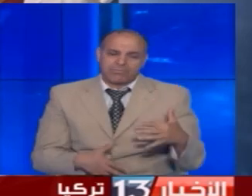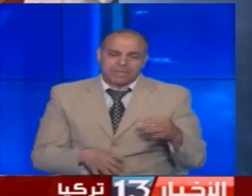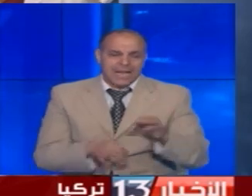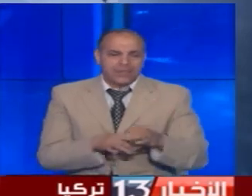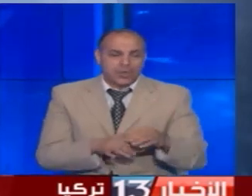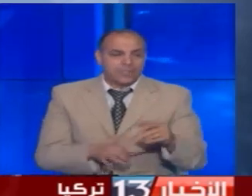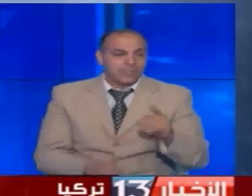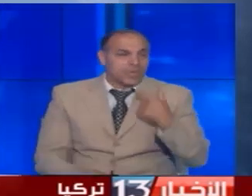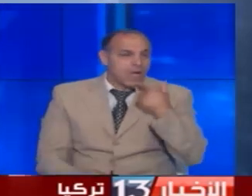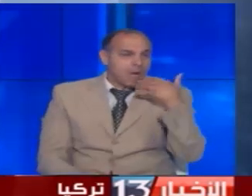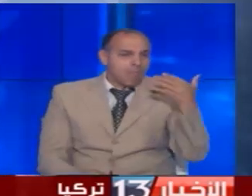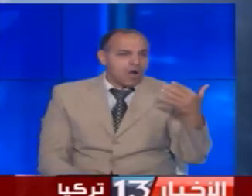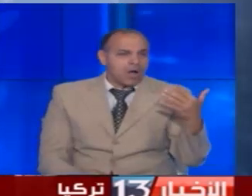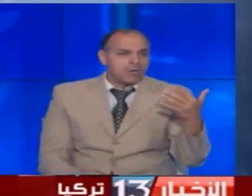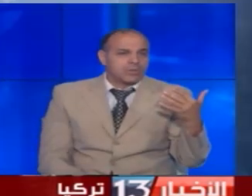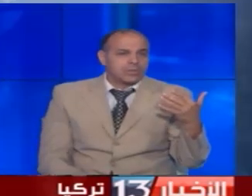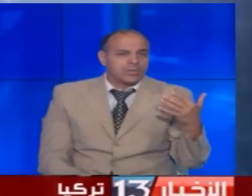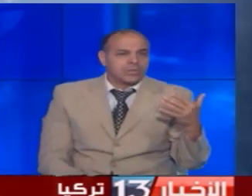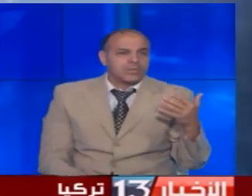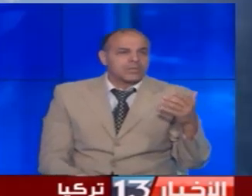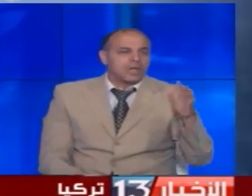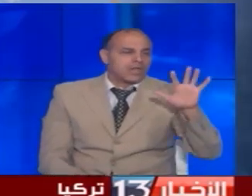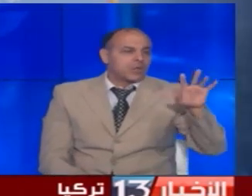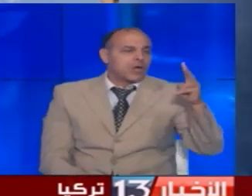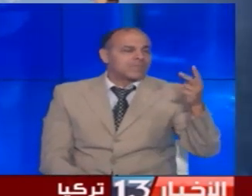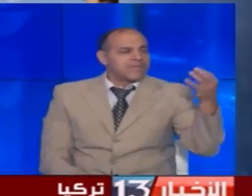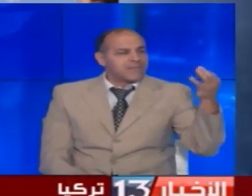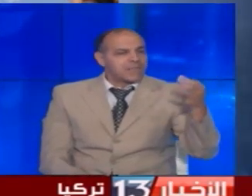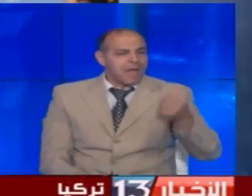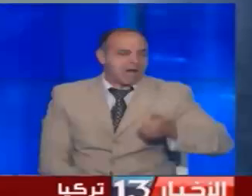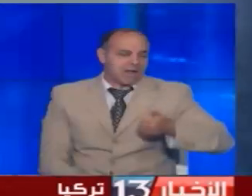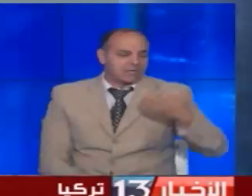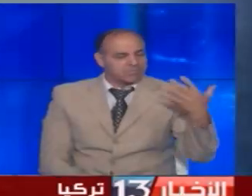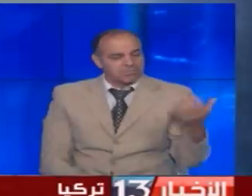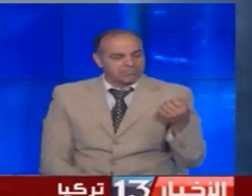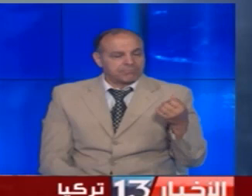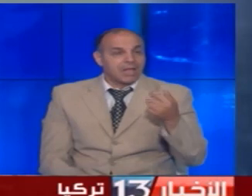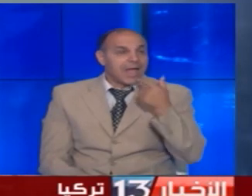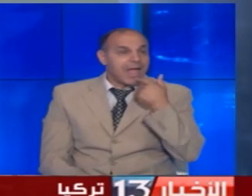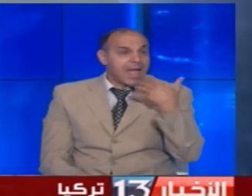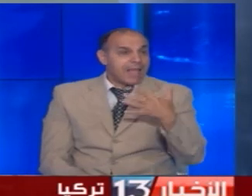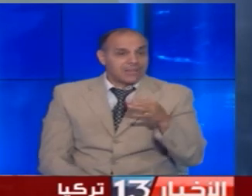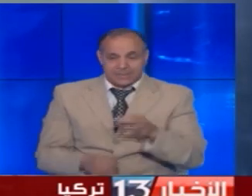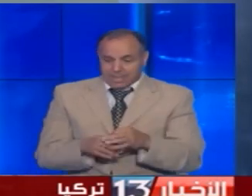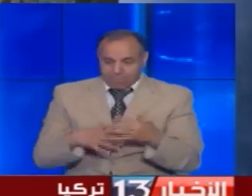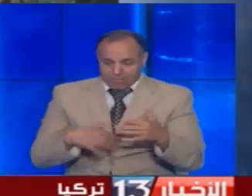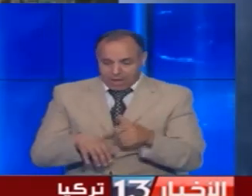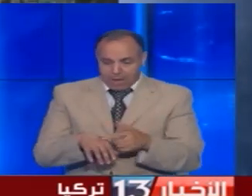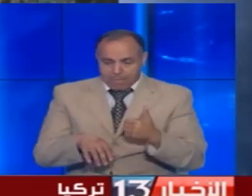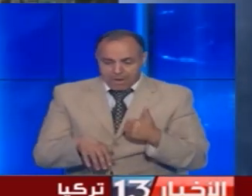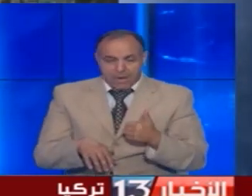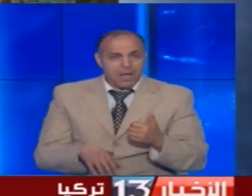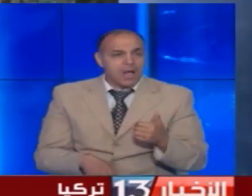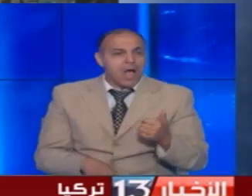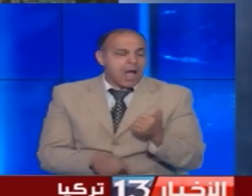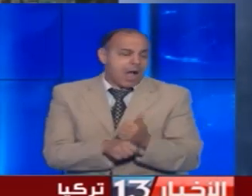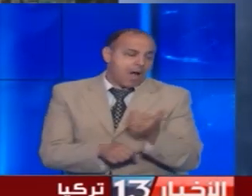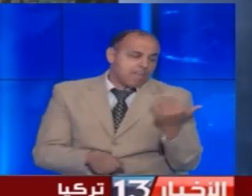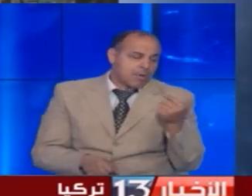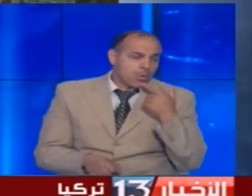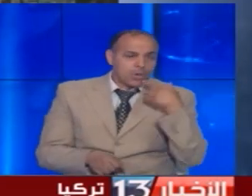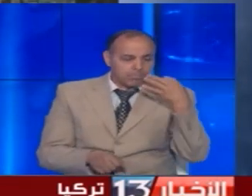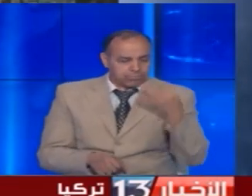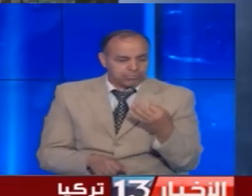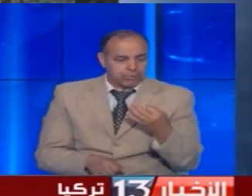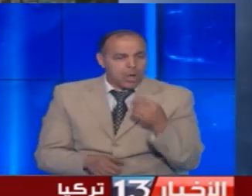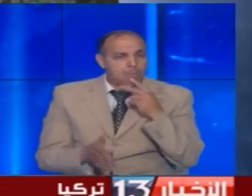الأصوات مقابل أكثر من 52% لأردوغان. وبانتهاء الانتخابات المبكرة بأكثر من عام عن موعدها الذي